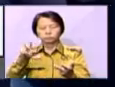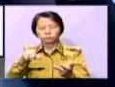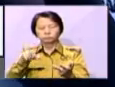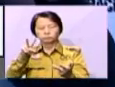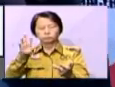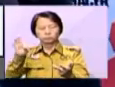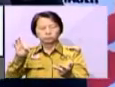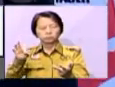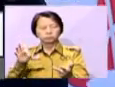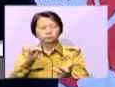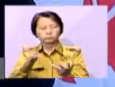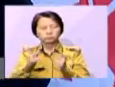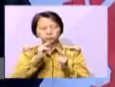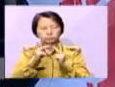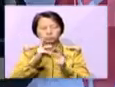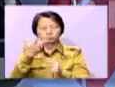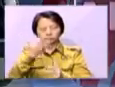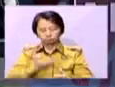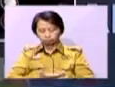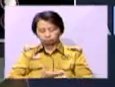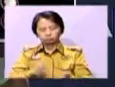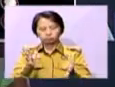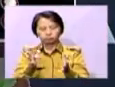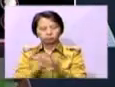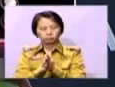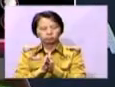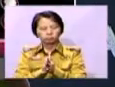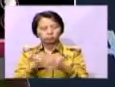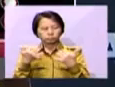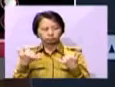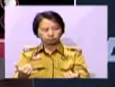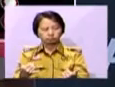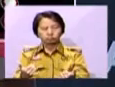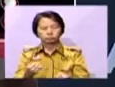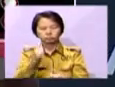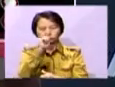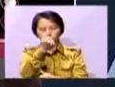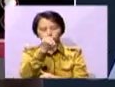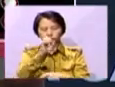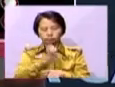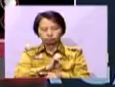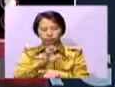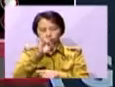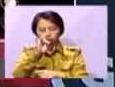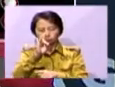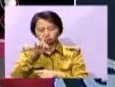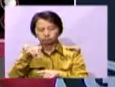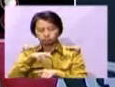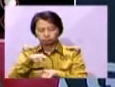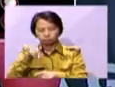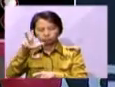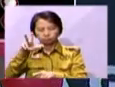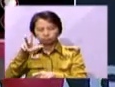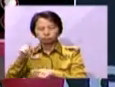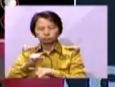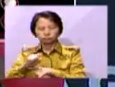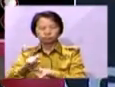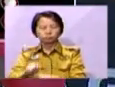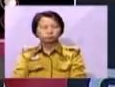1:03.929 saat. Tambahan 3 pingat tersebut menjadikan pungutan pingat setakat ini 10 emas, 8 perak dan 3 gangsa.